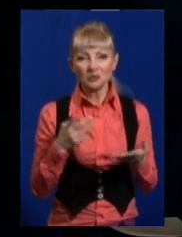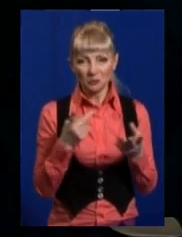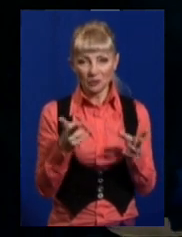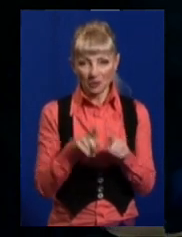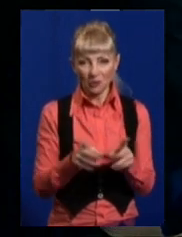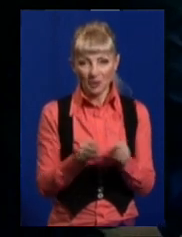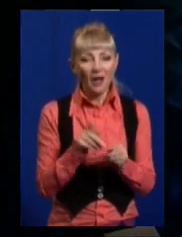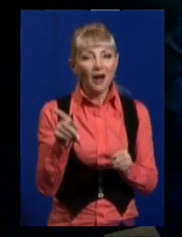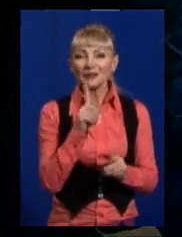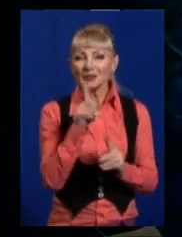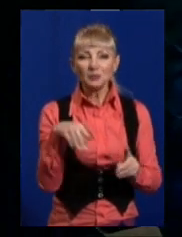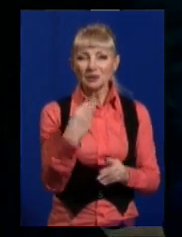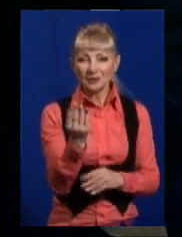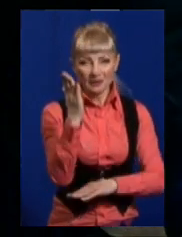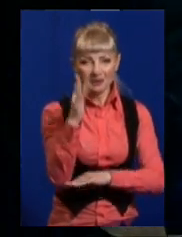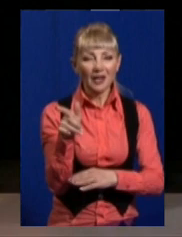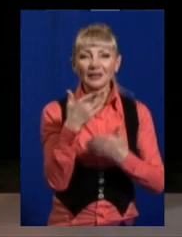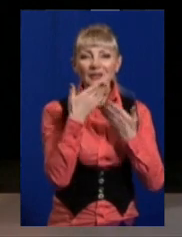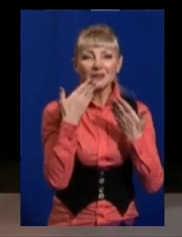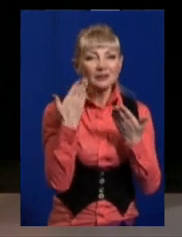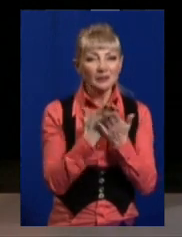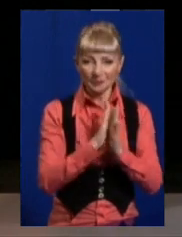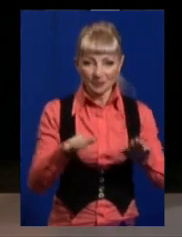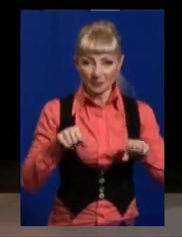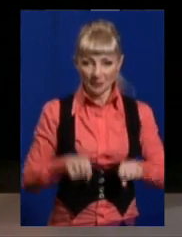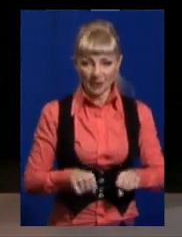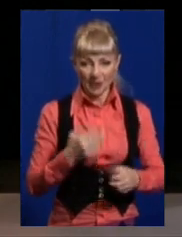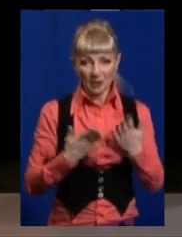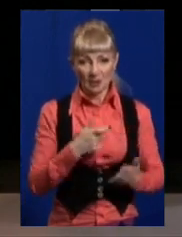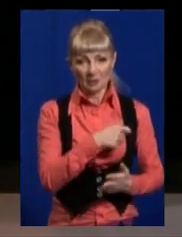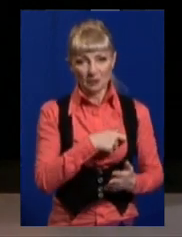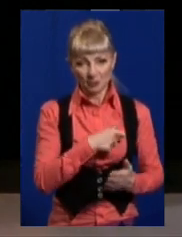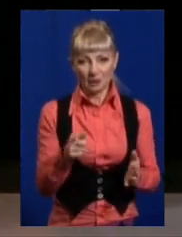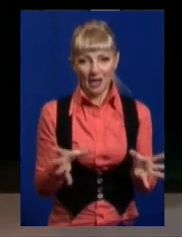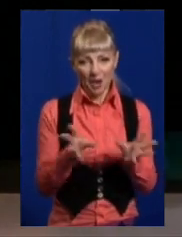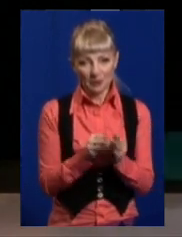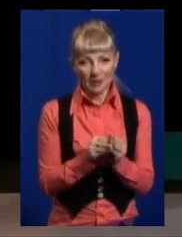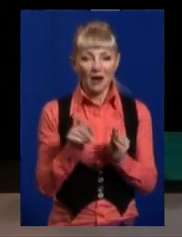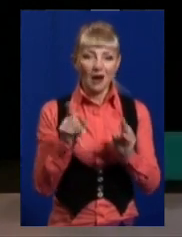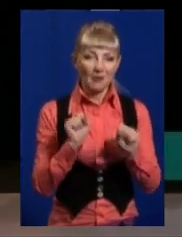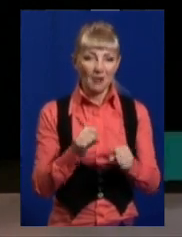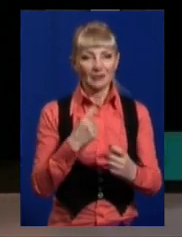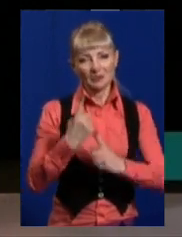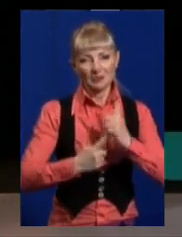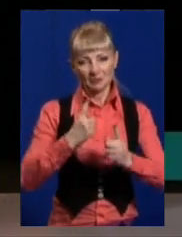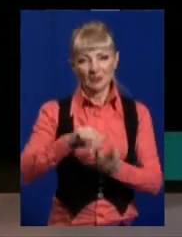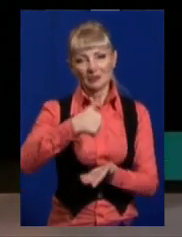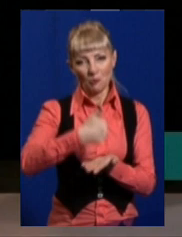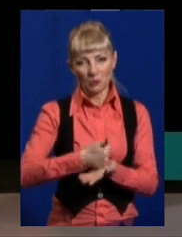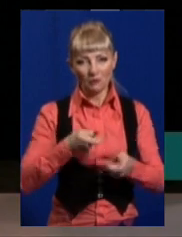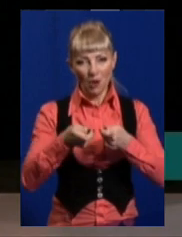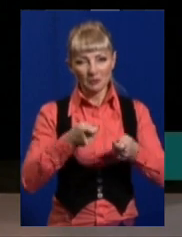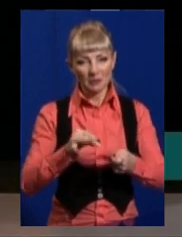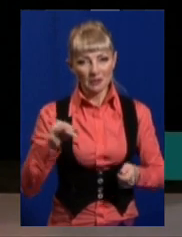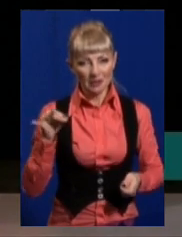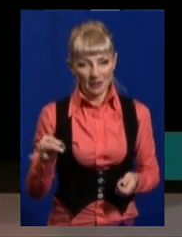вона не має спеціальних повноважень. Наприклад, якщо б депутати об'єдналися, вони б могли там змінити голову адміністрації, чи, наприклад,